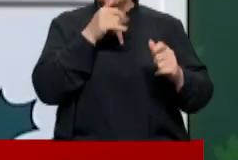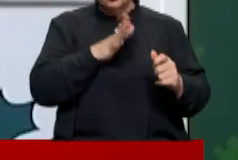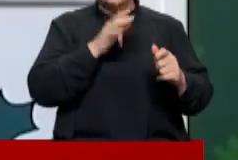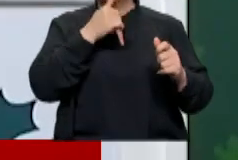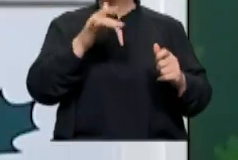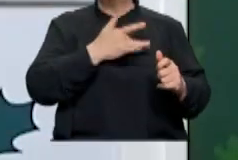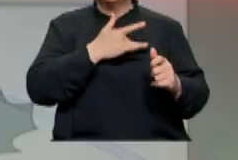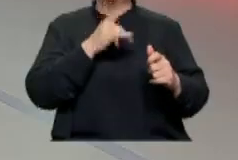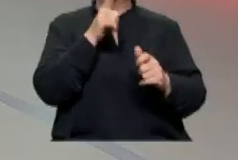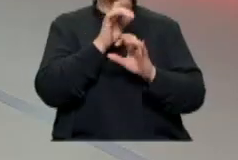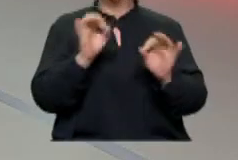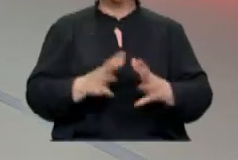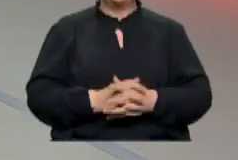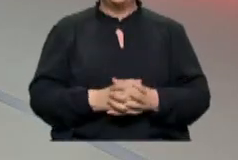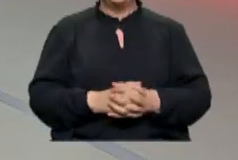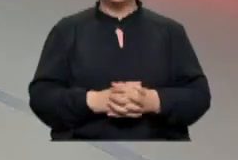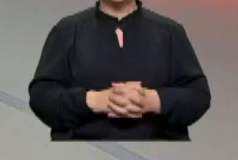sessiz.